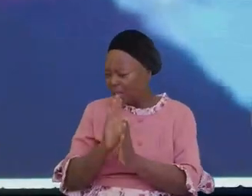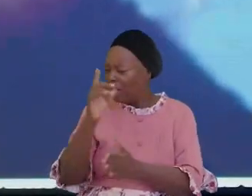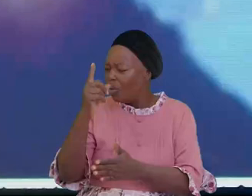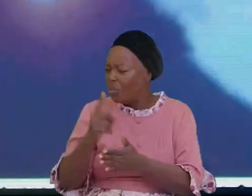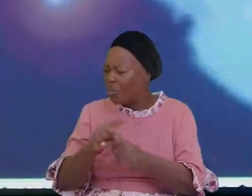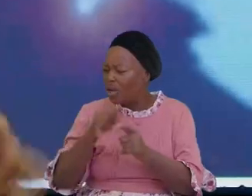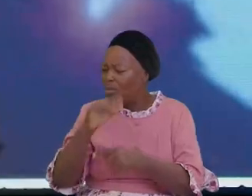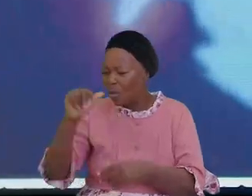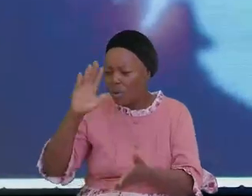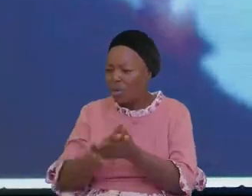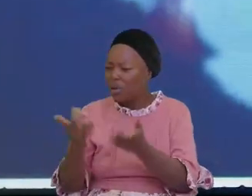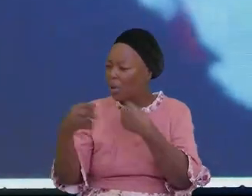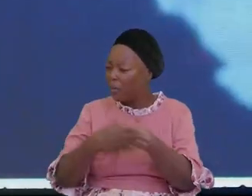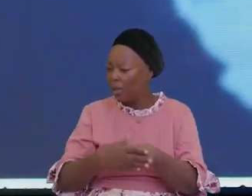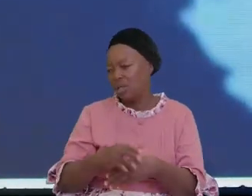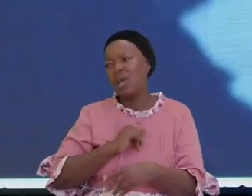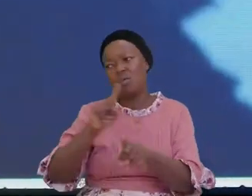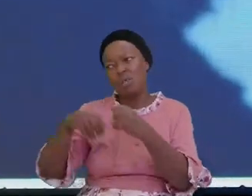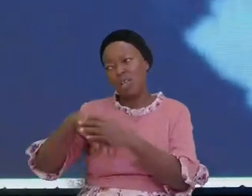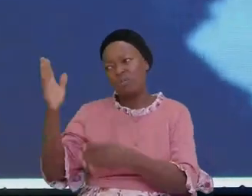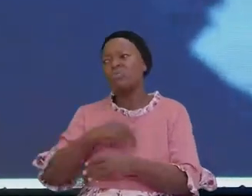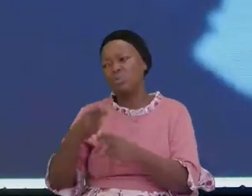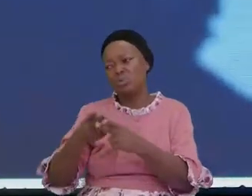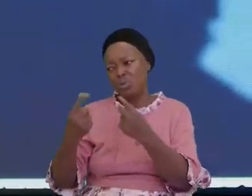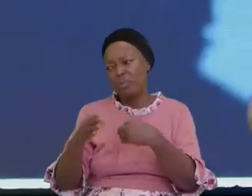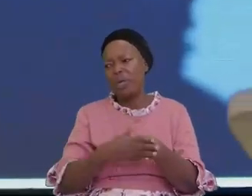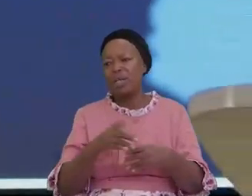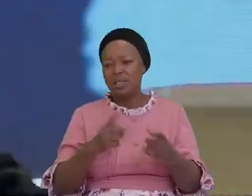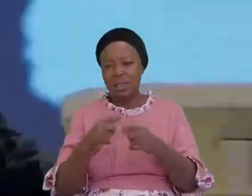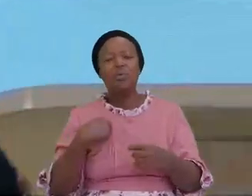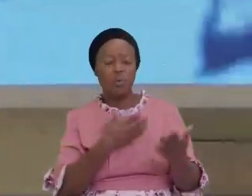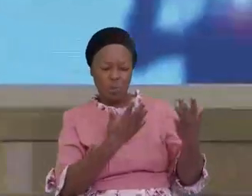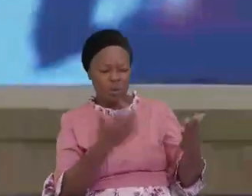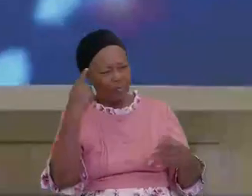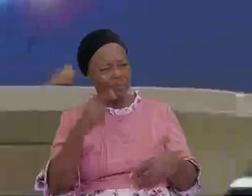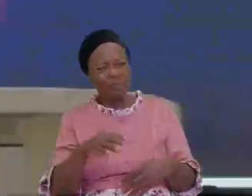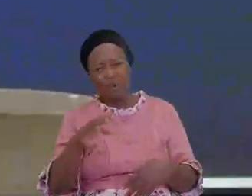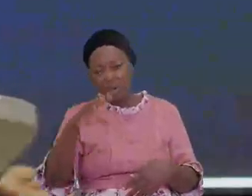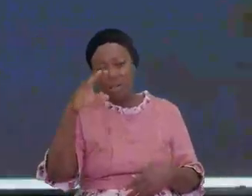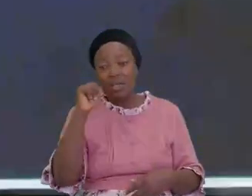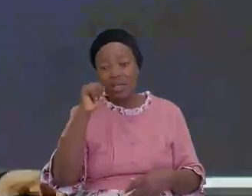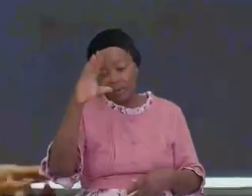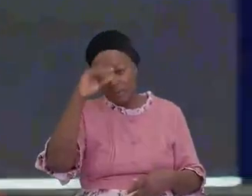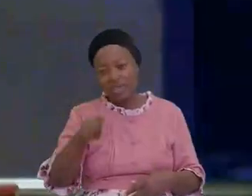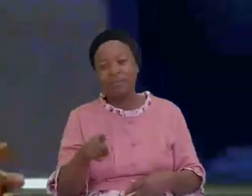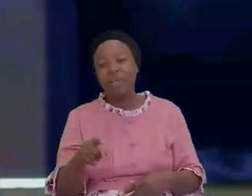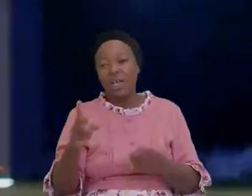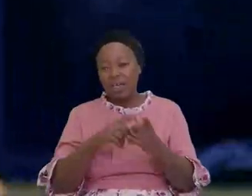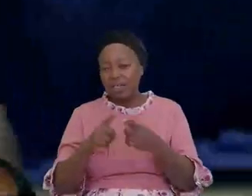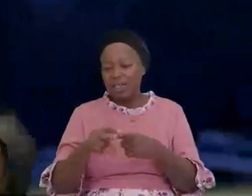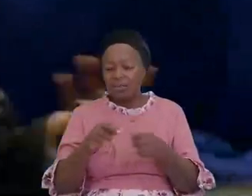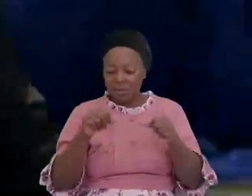Il dit qu'il est allé au champ. Il va revenir bientôt. J'ai dit, nous allons l'attendre. Et nous avons continué à parler à la